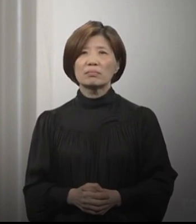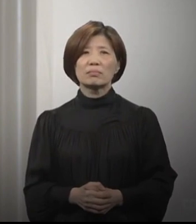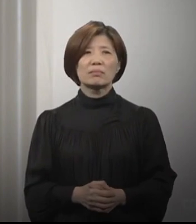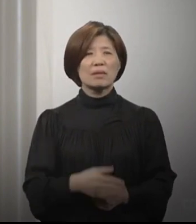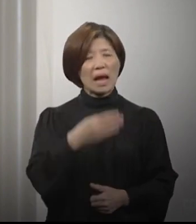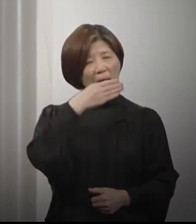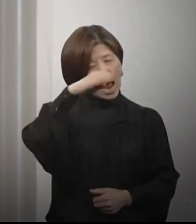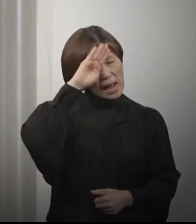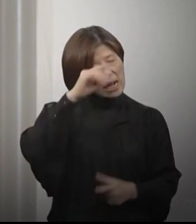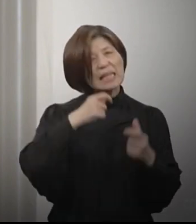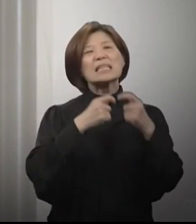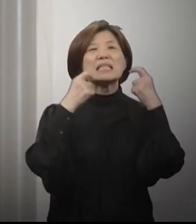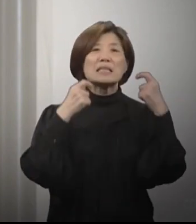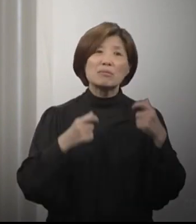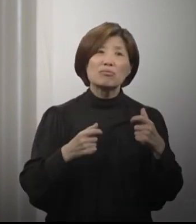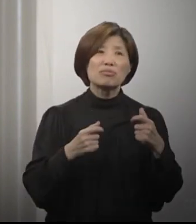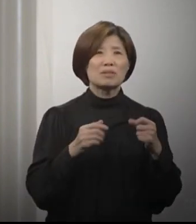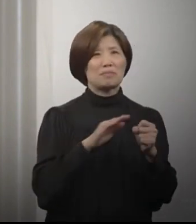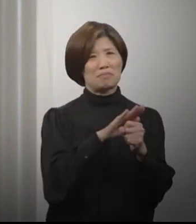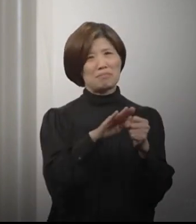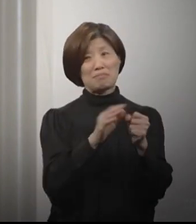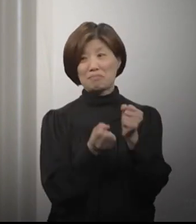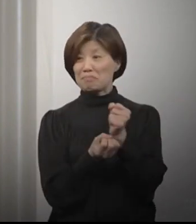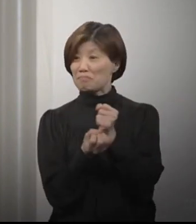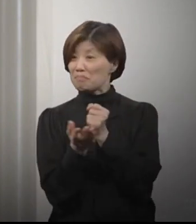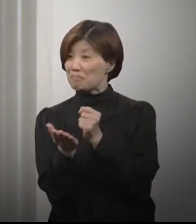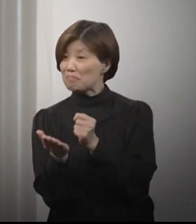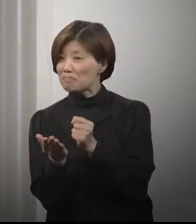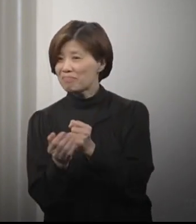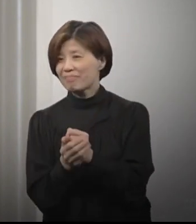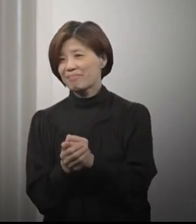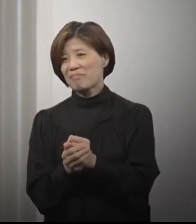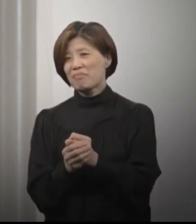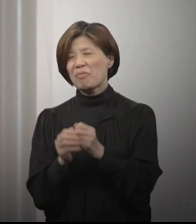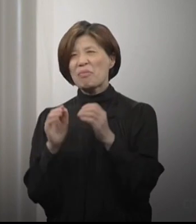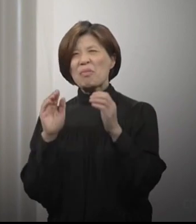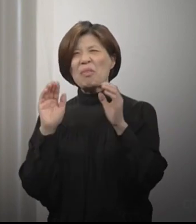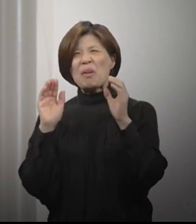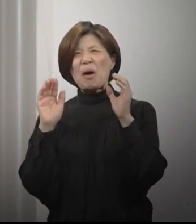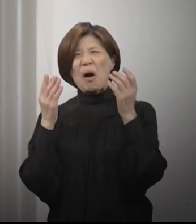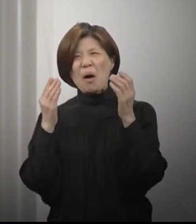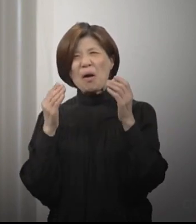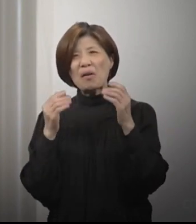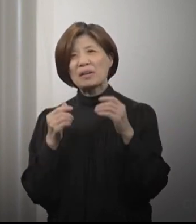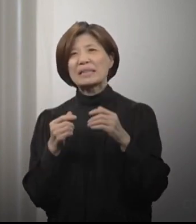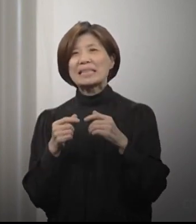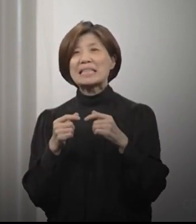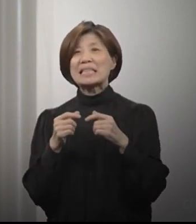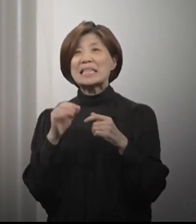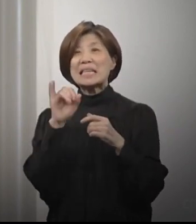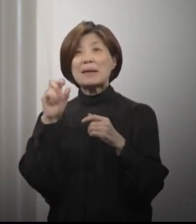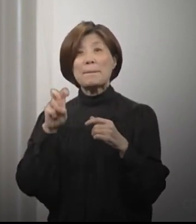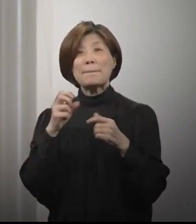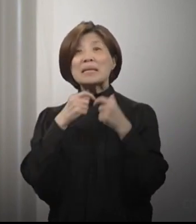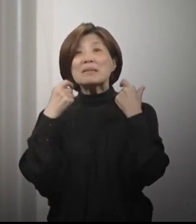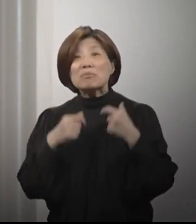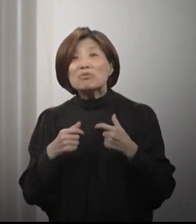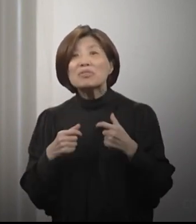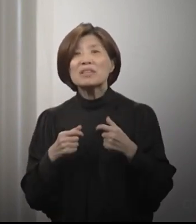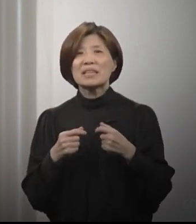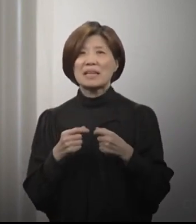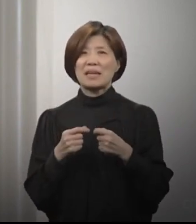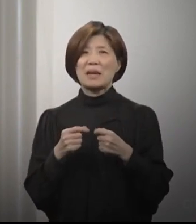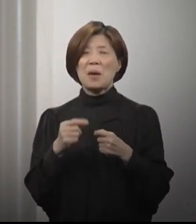맥그린치 신부님이 뿌리신 사랑의 씨앗이 어린 소년에게는 성서의 싹이 되었고